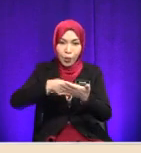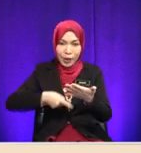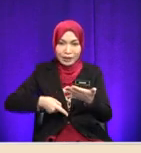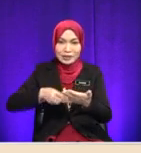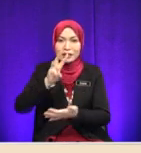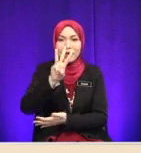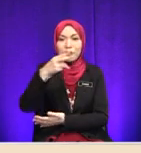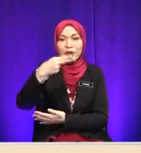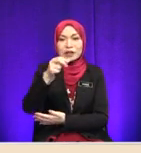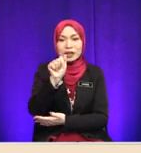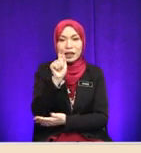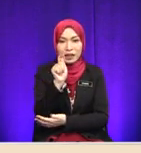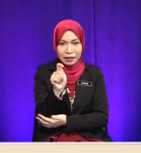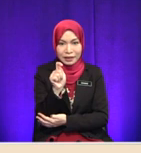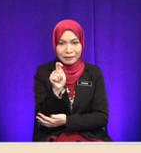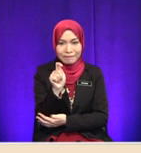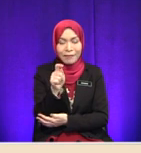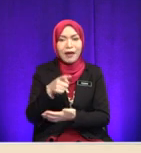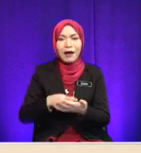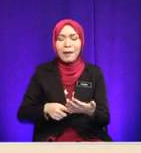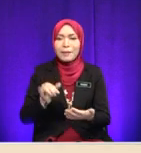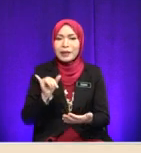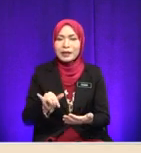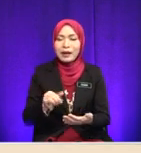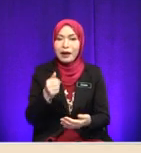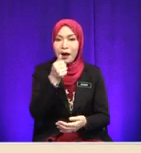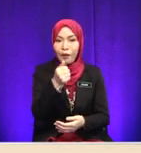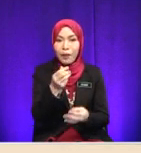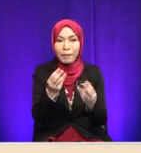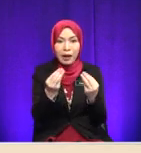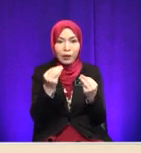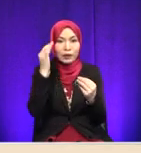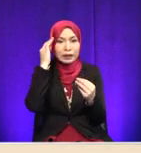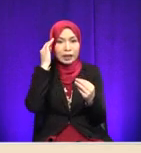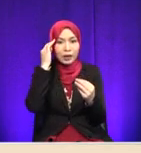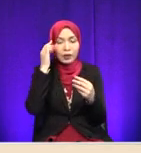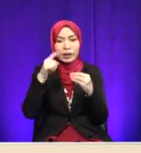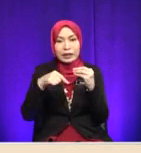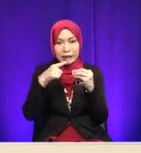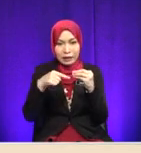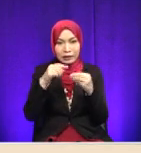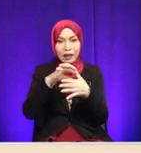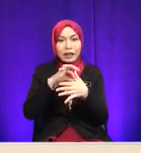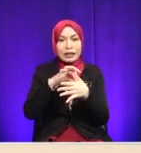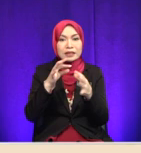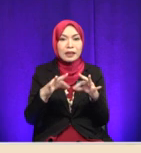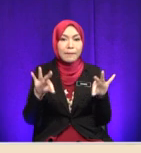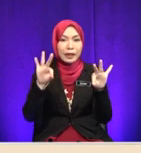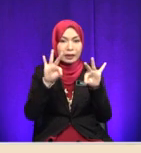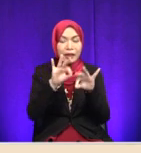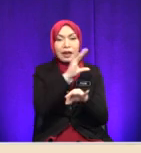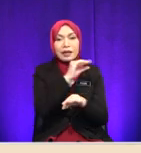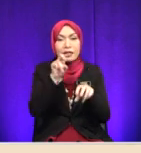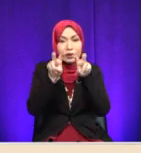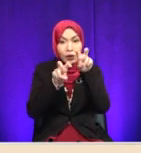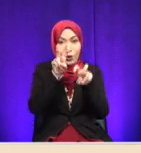bacaan ini sangat sesuai untuk pelajar mengetahui isi-isi penting dan menerima broker lagi tentang sesuatu tajuk